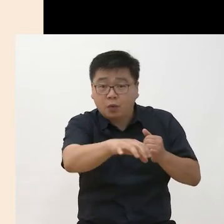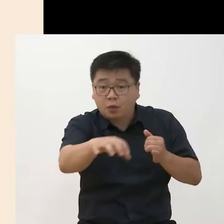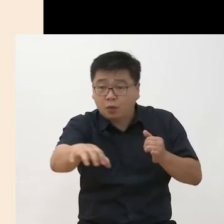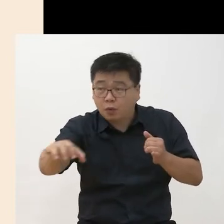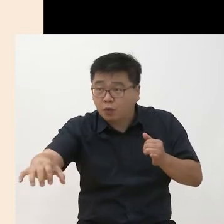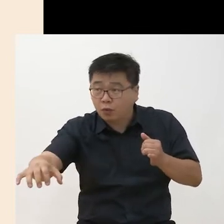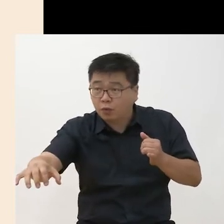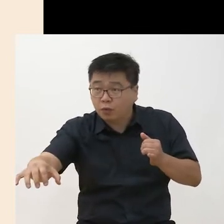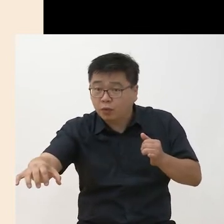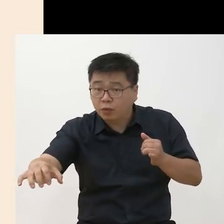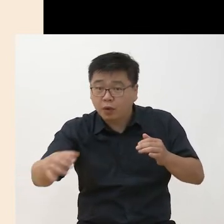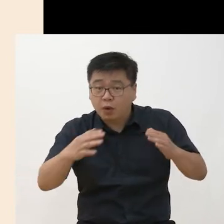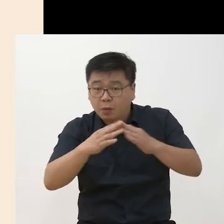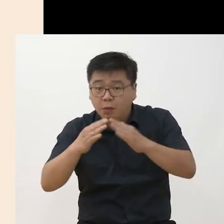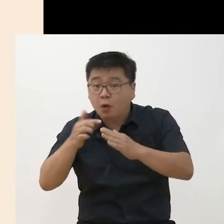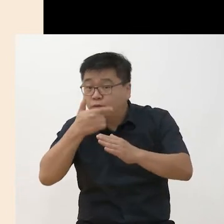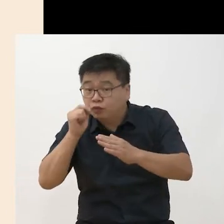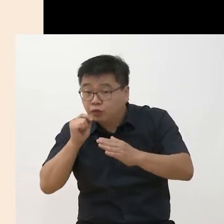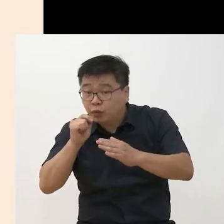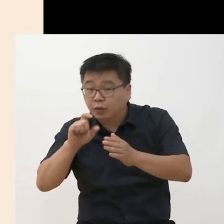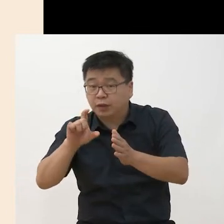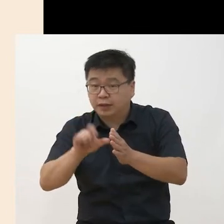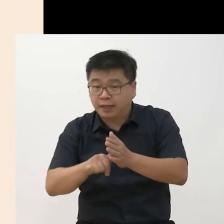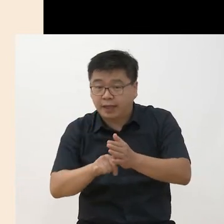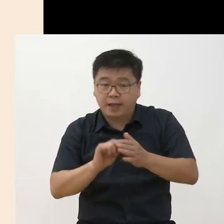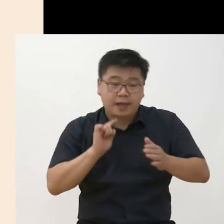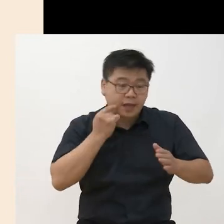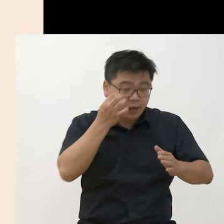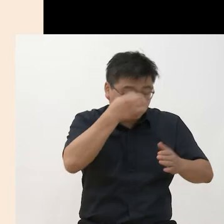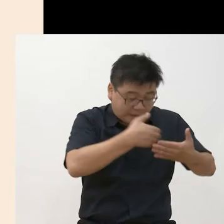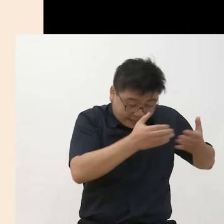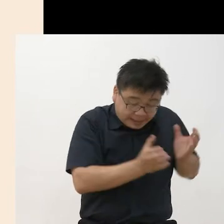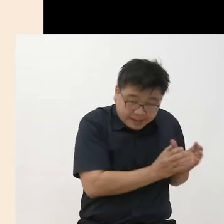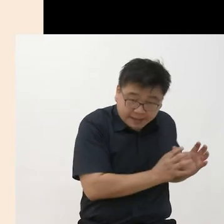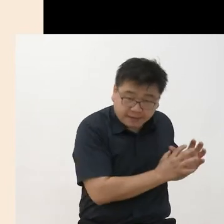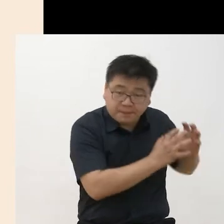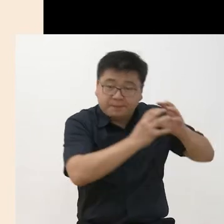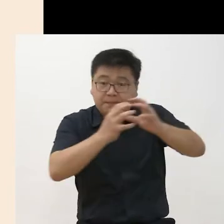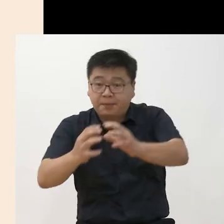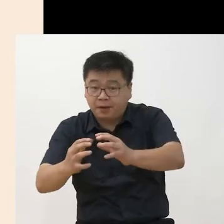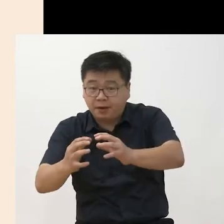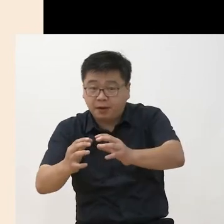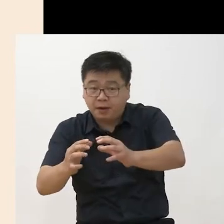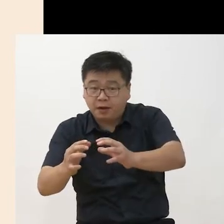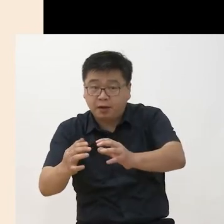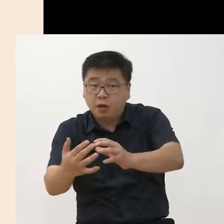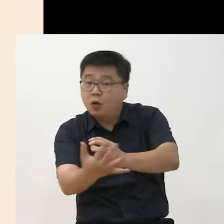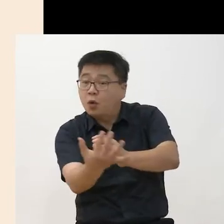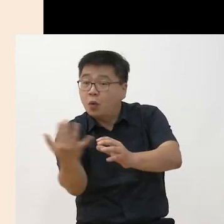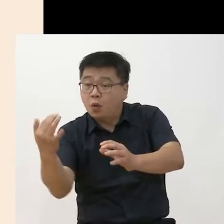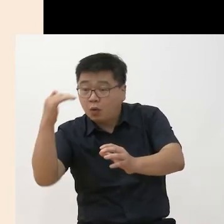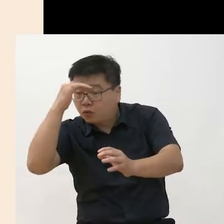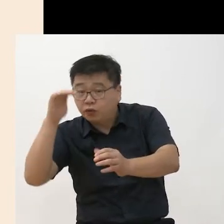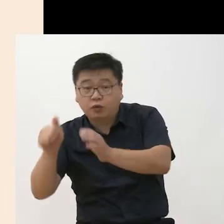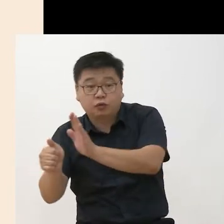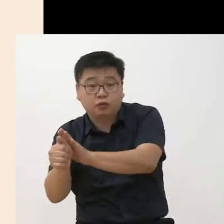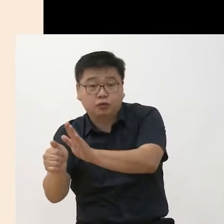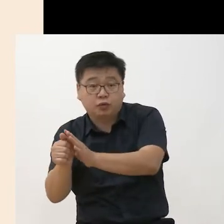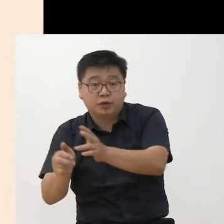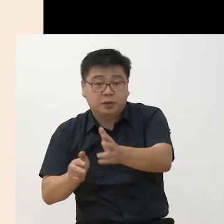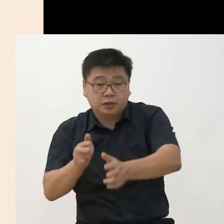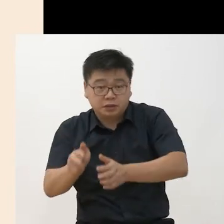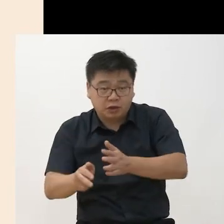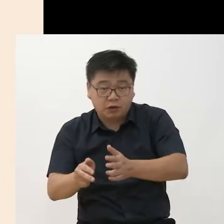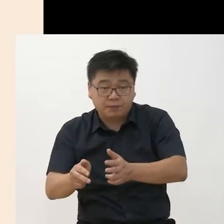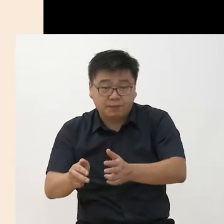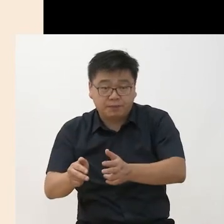이용하는 시설을 예술단체가 찾아가서 예술 향유 프로그램을 제공하는 사업입니다.